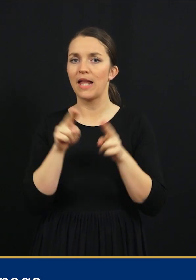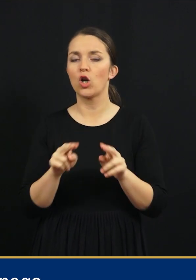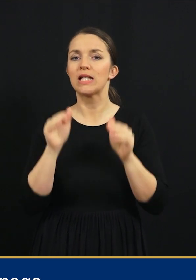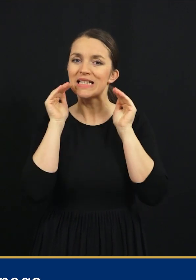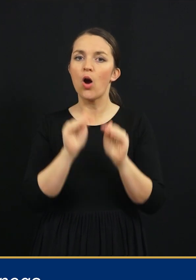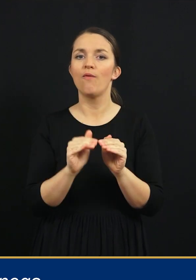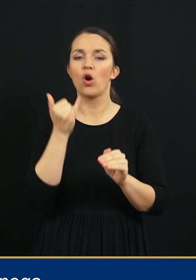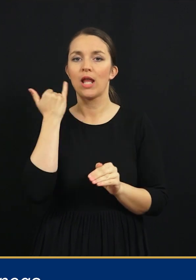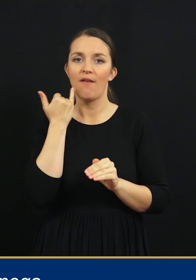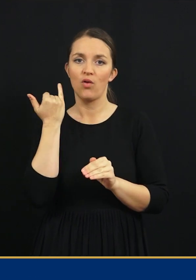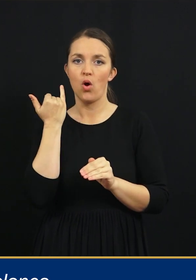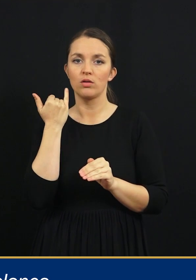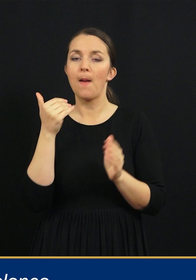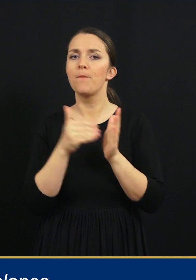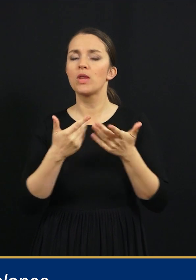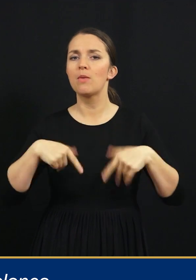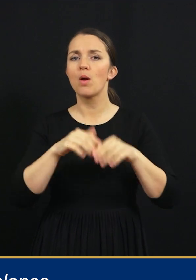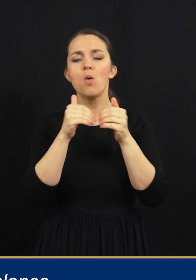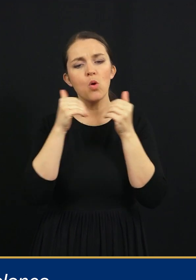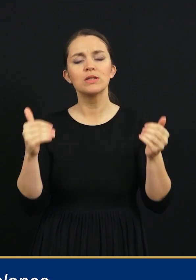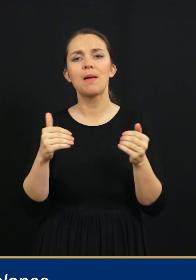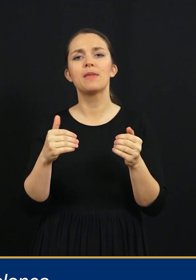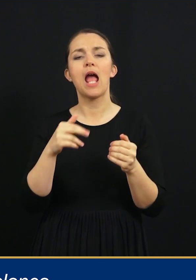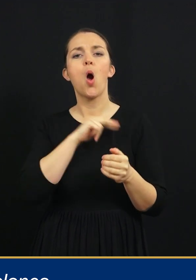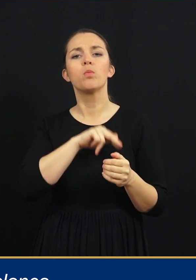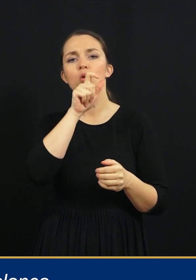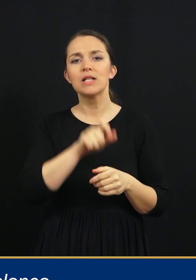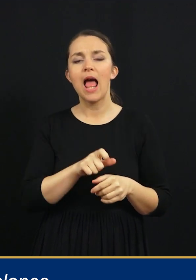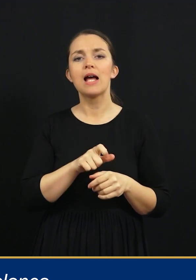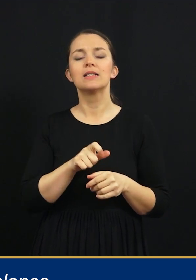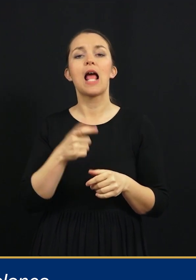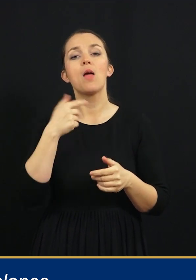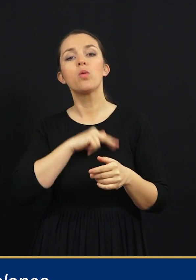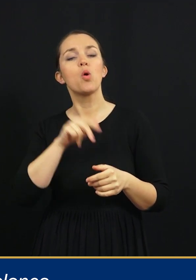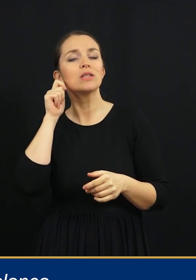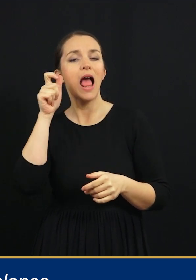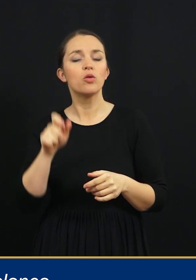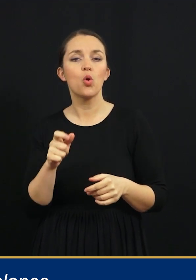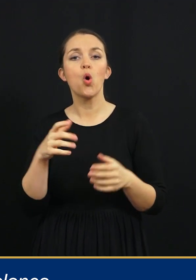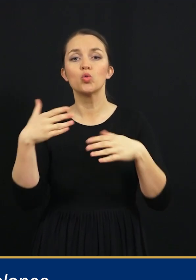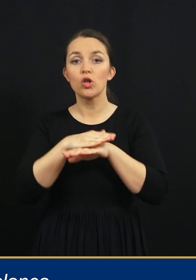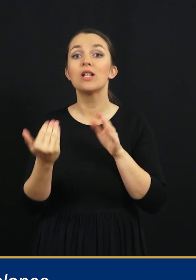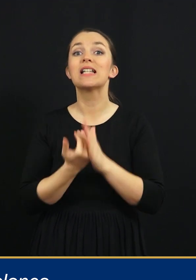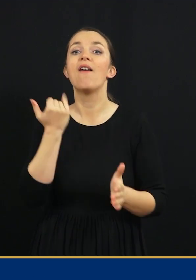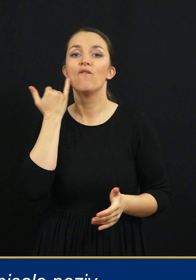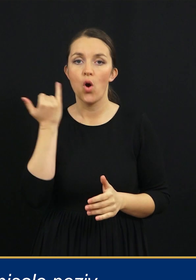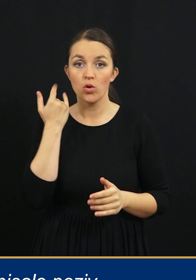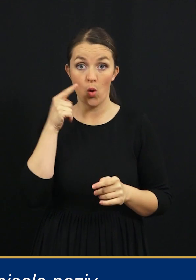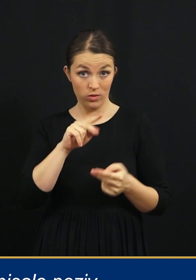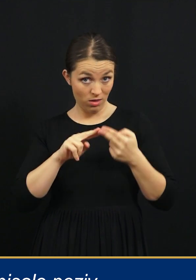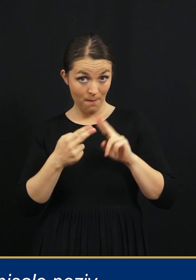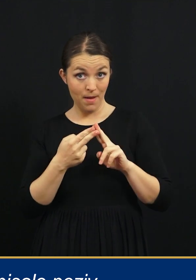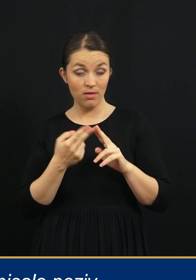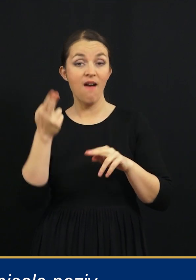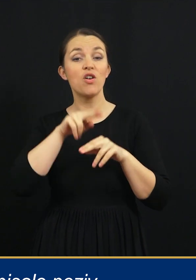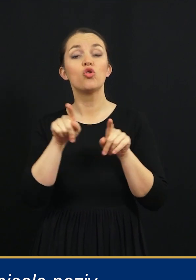mednarodnega zagovornika vode. Potrebujemo posebnega odposlanca ali odposlanko Združenih narodov za vodo. V ta namen